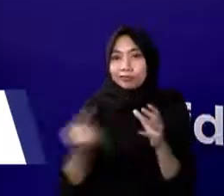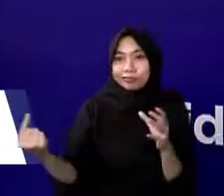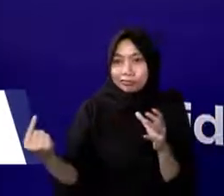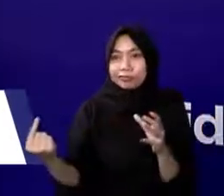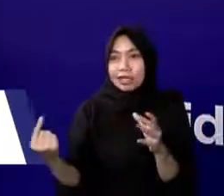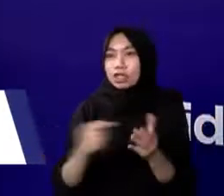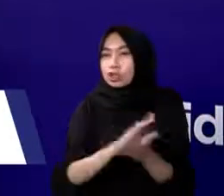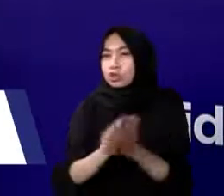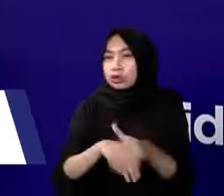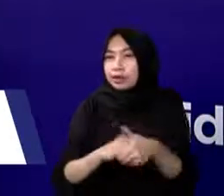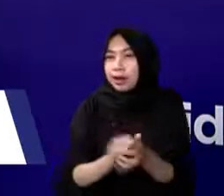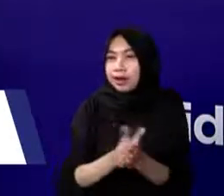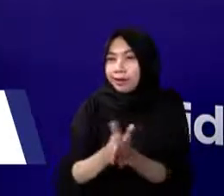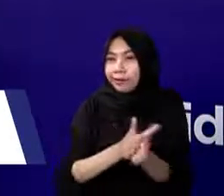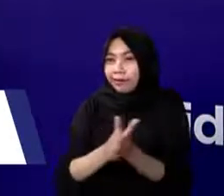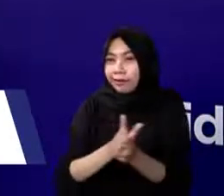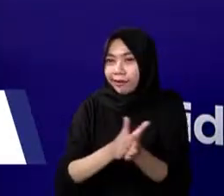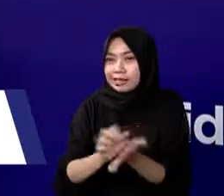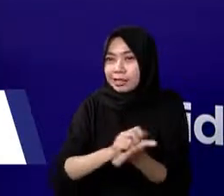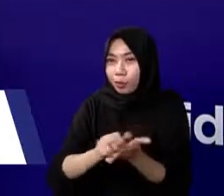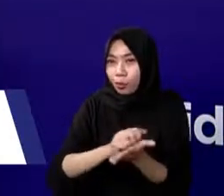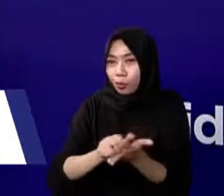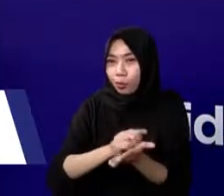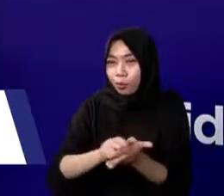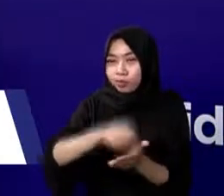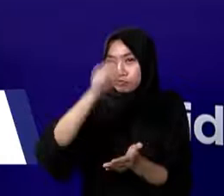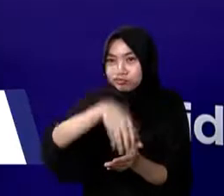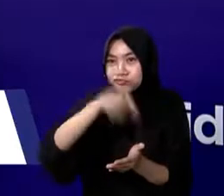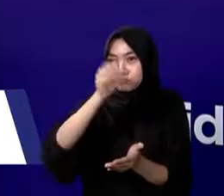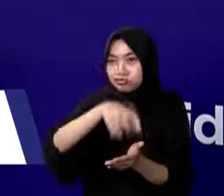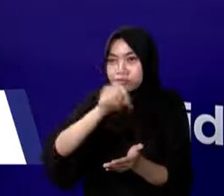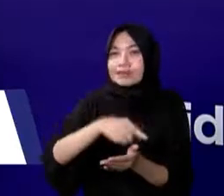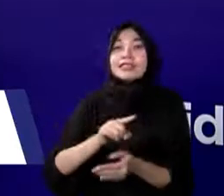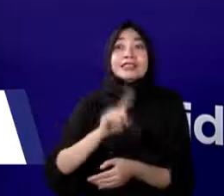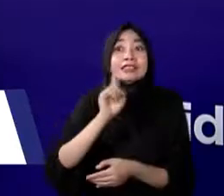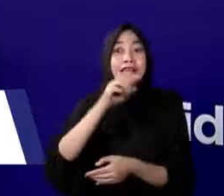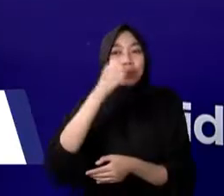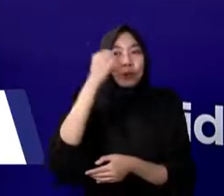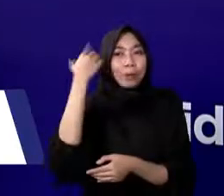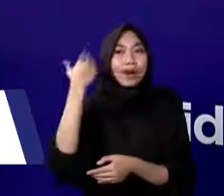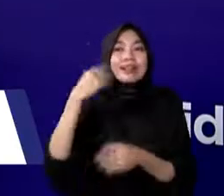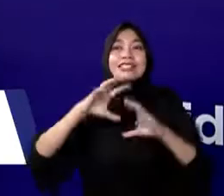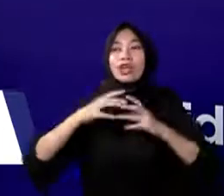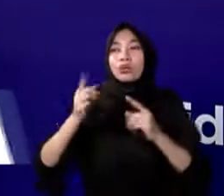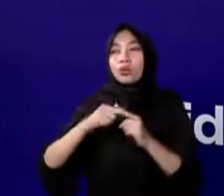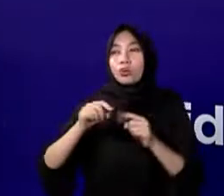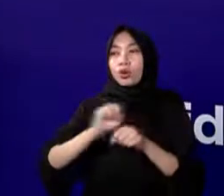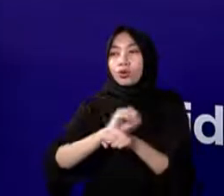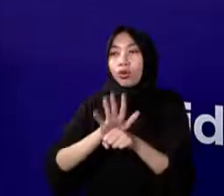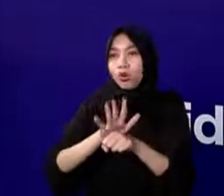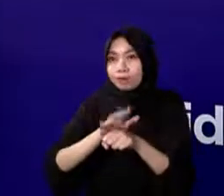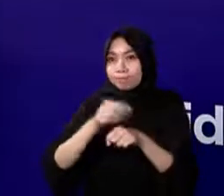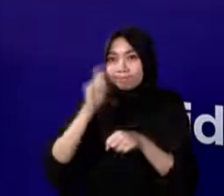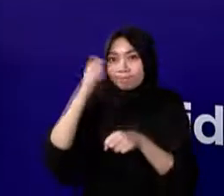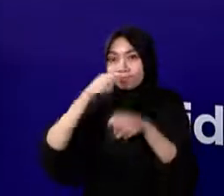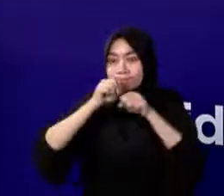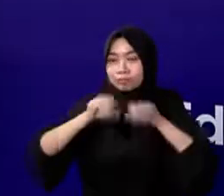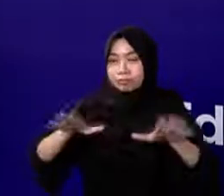kerumunan, mencuci tangan, memakai sabun dengan air yang mengalir, dan ingat pesan dari Satgas Penanganan